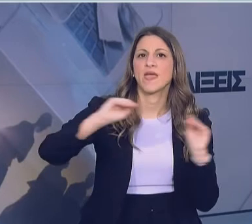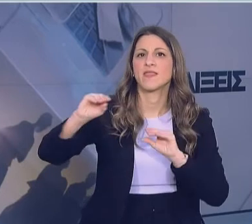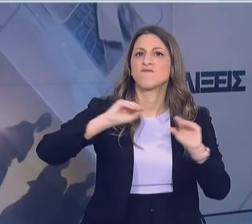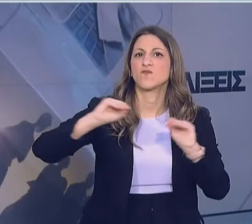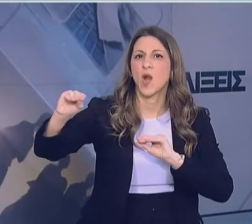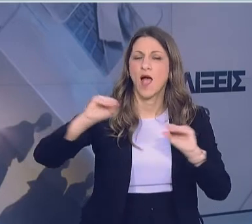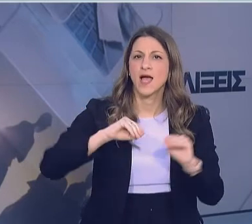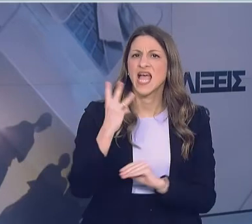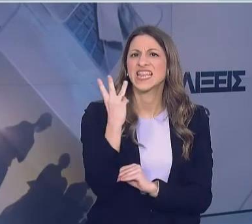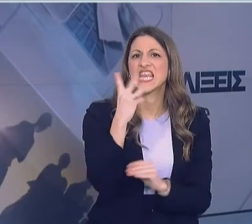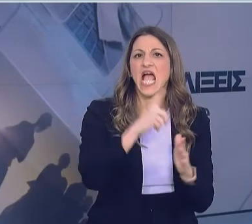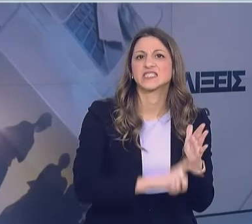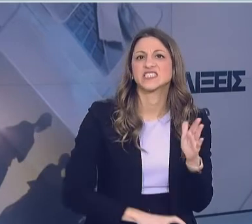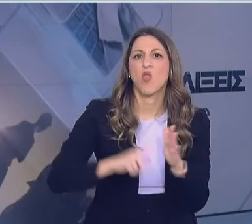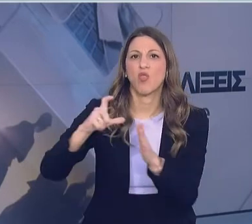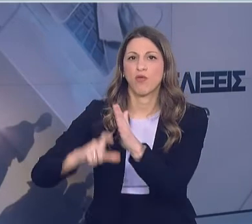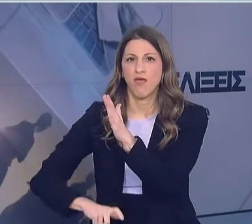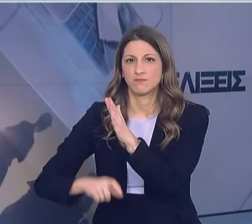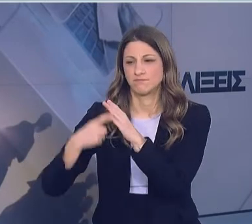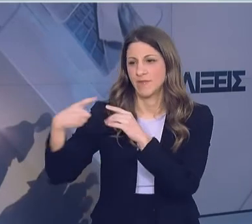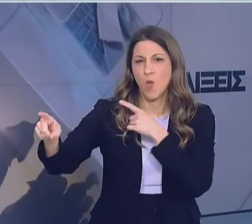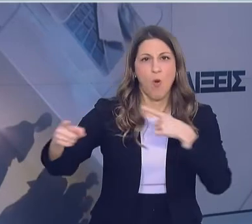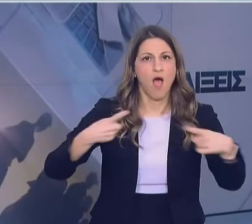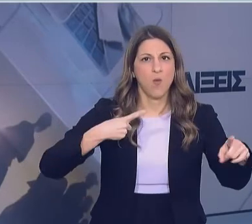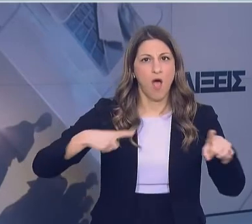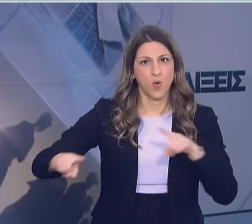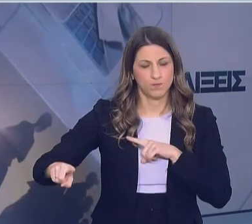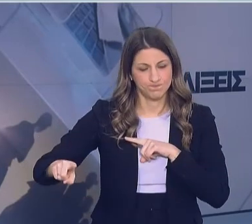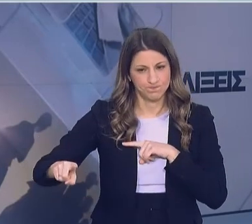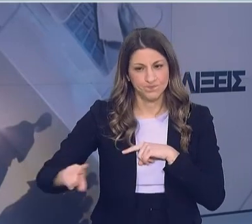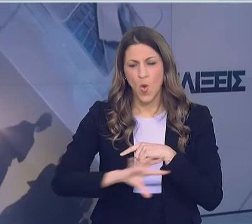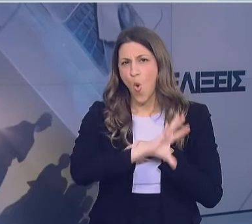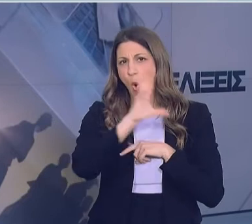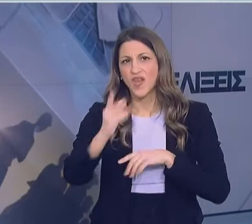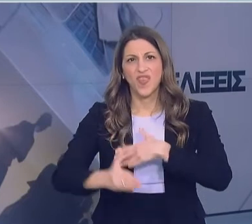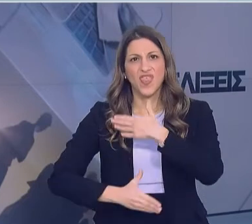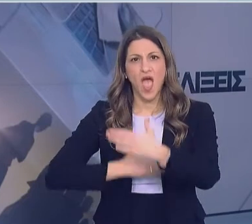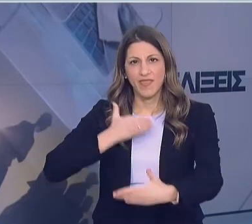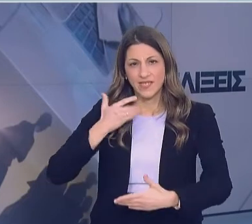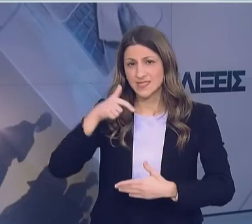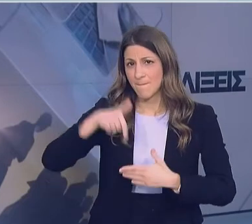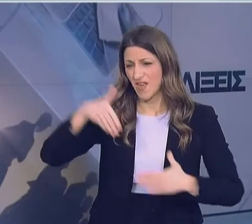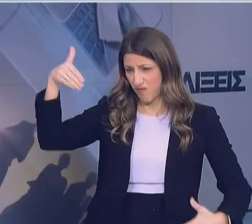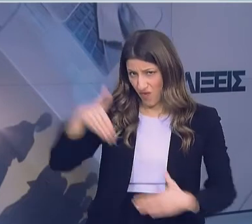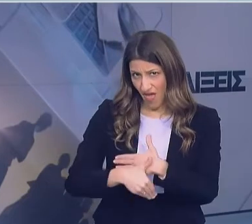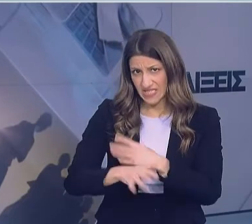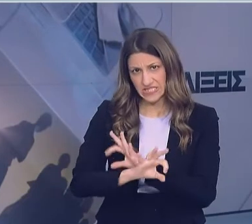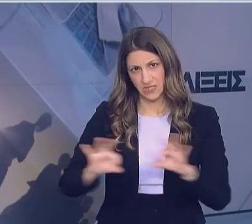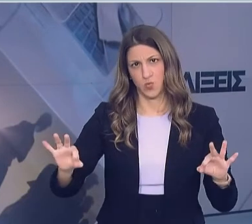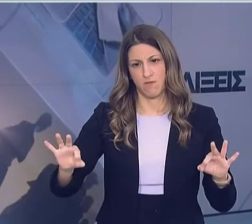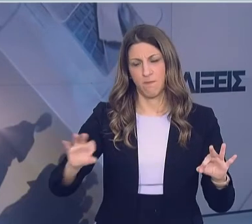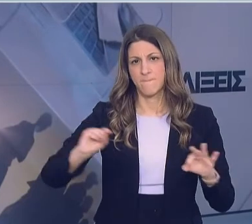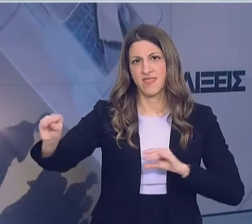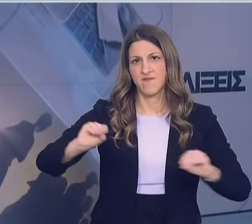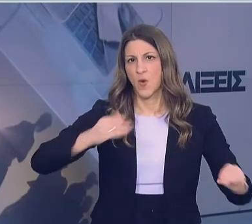σε 3 διαφορετικά ξενοδοχεία και θα ολοκληρωθεί σήμερα όλη η διαδικασία αυτή μέχρι αργά το βράδυ. Άρα μέχρι αργά το